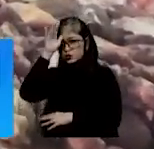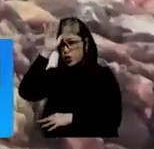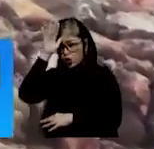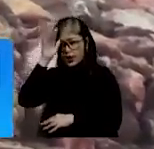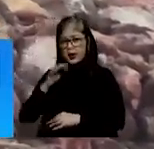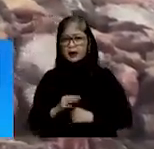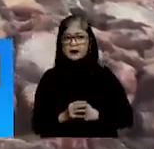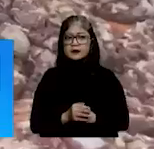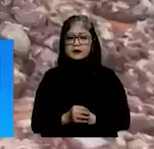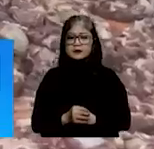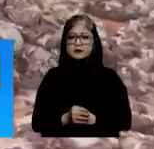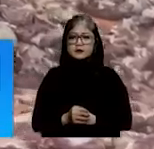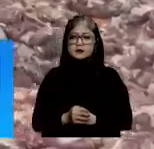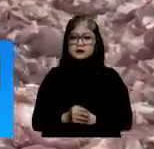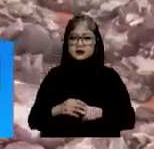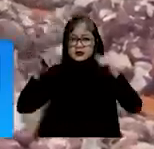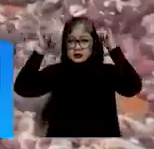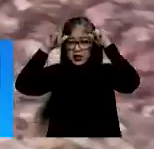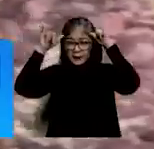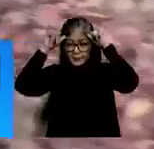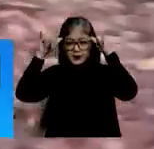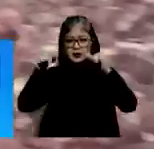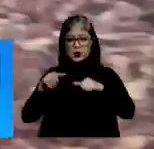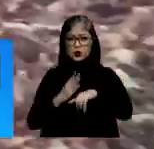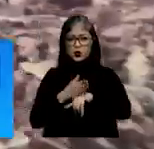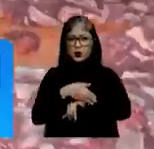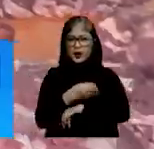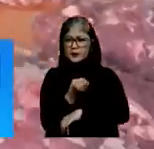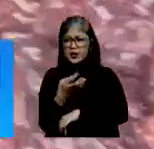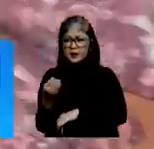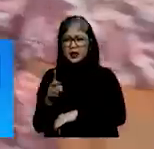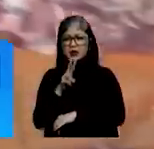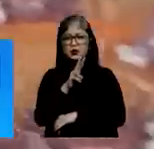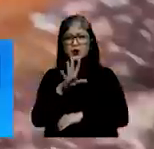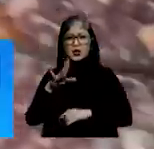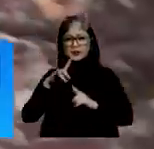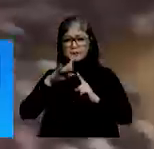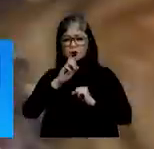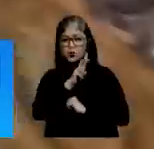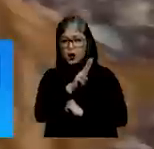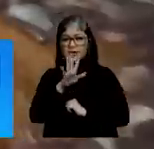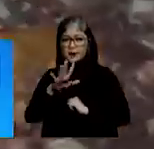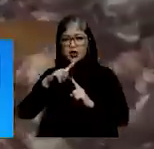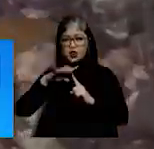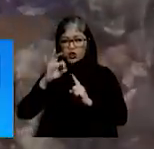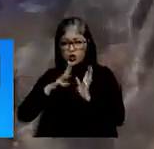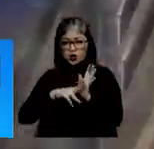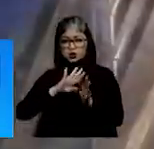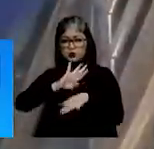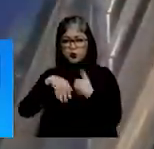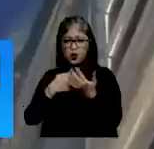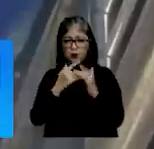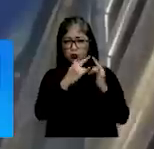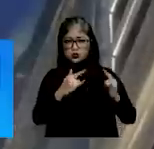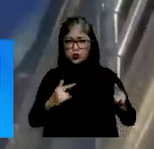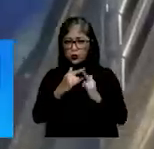Tak heran, daging kurban yang dihasilkan mencapai 25 ton dan memenuhi seluruh aula desa. Daging sapi